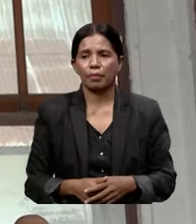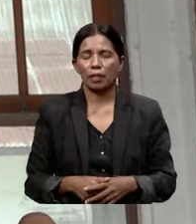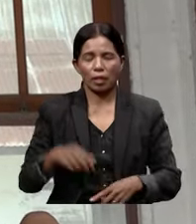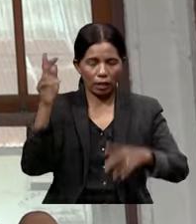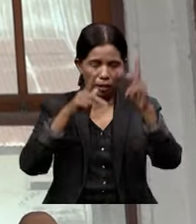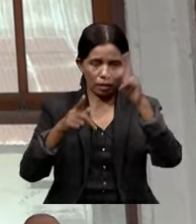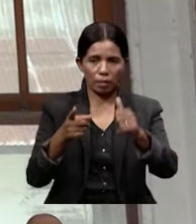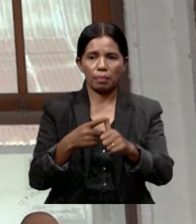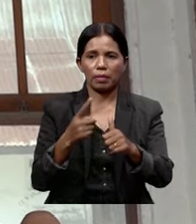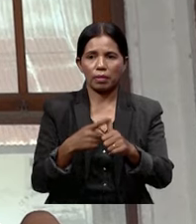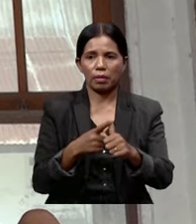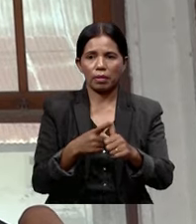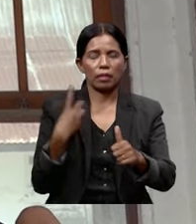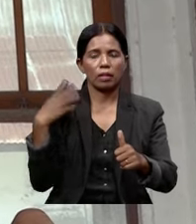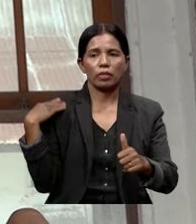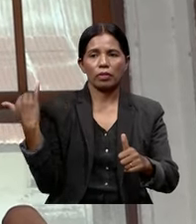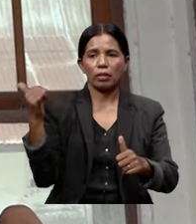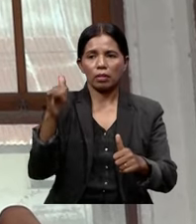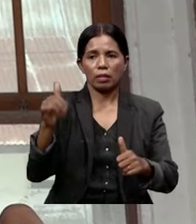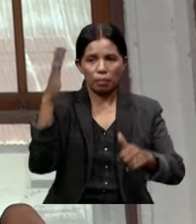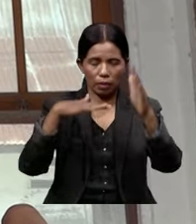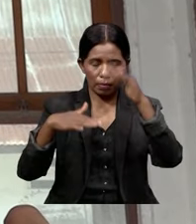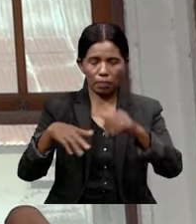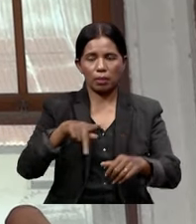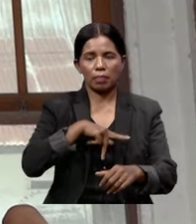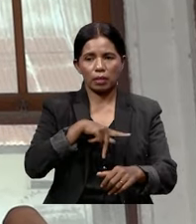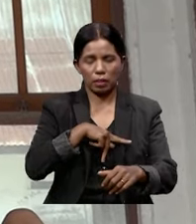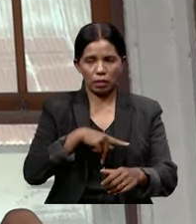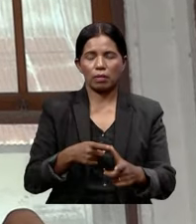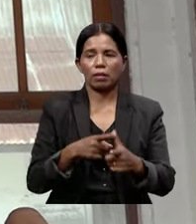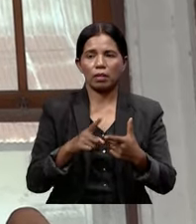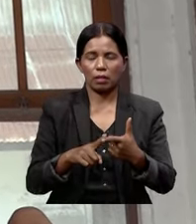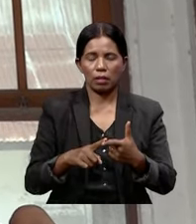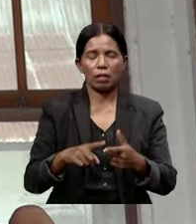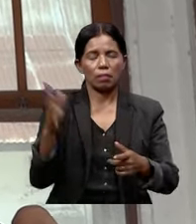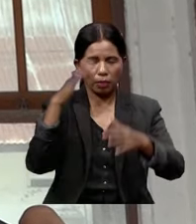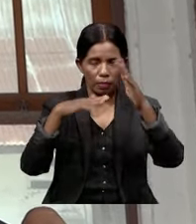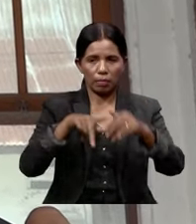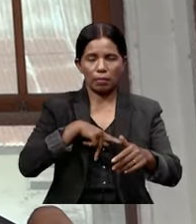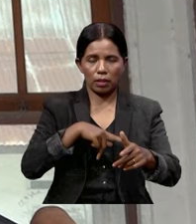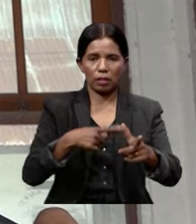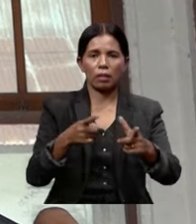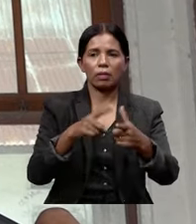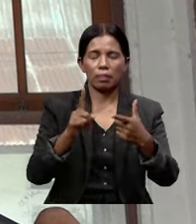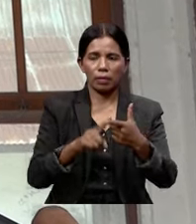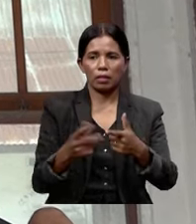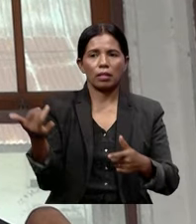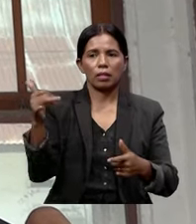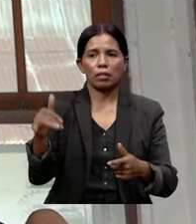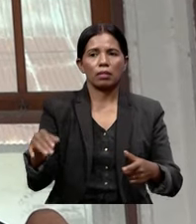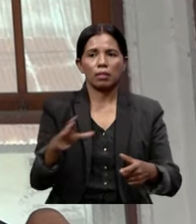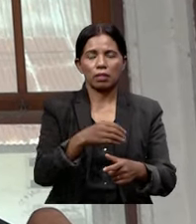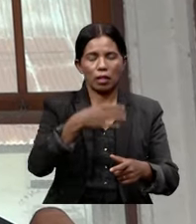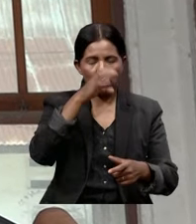kazune primeru itne zobe sira problema particular i depois problema particular sira konsum